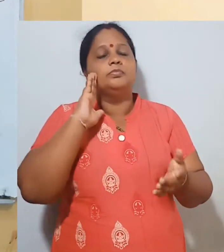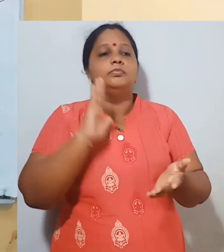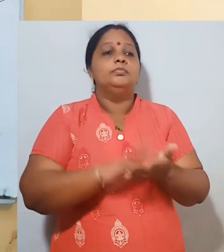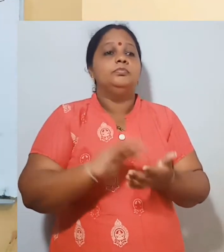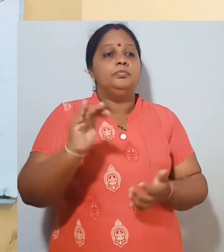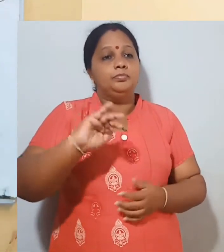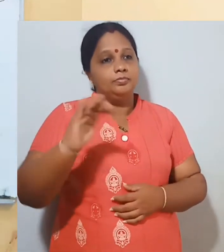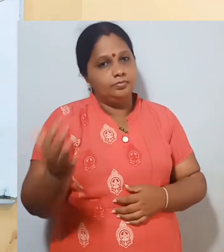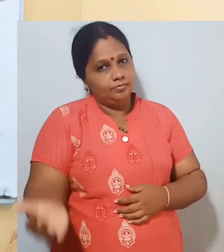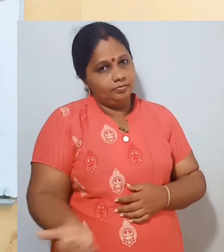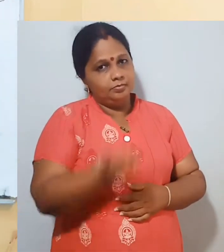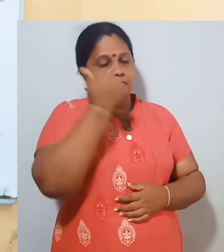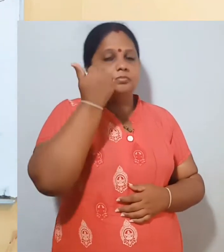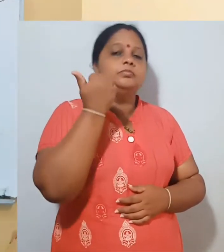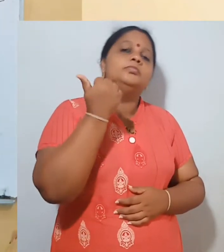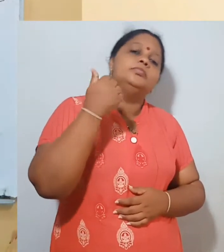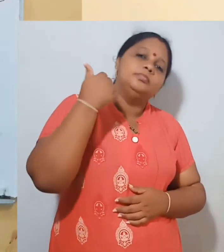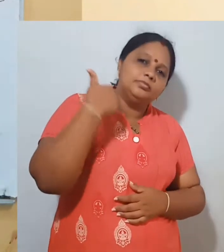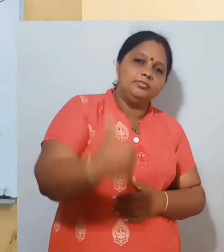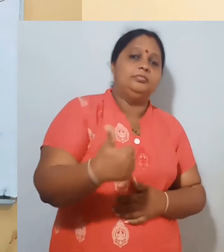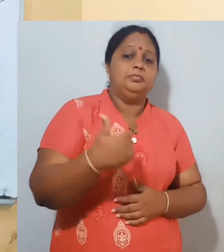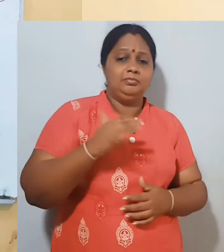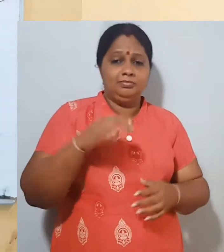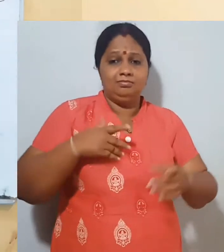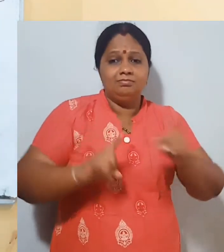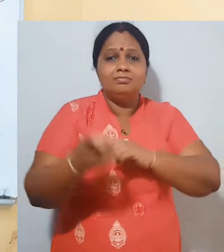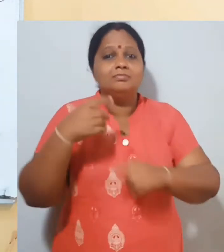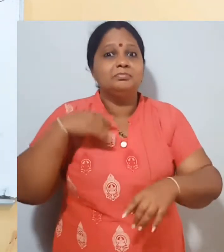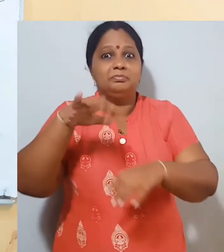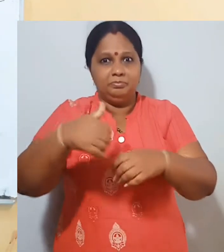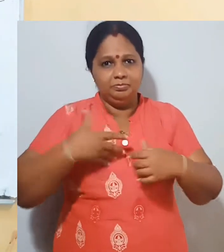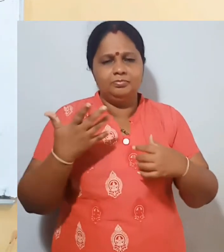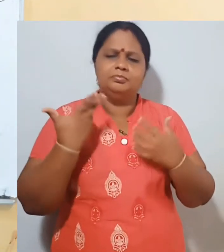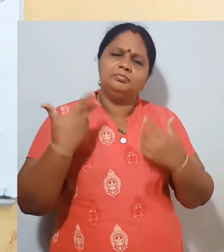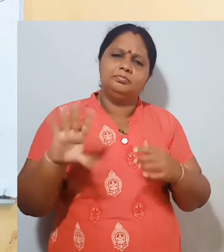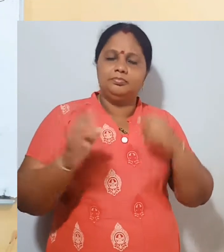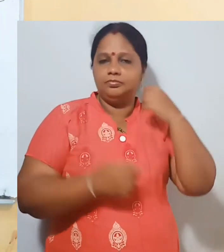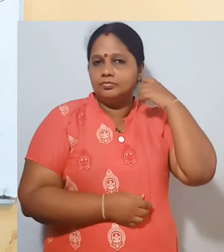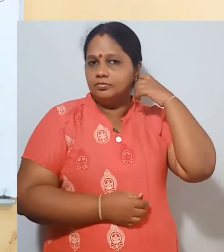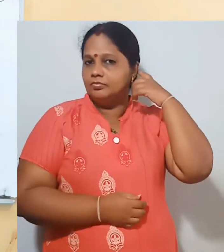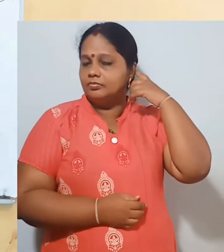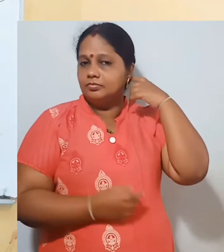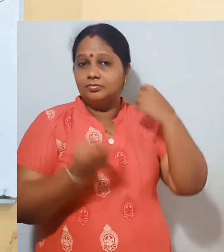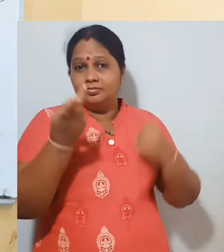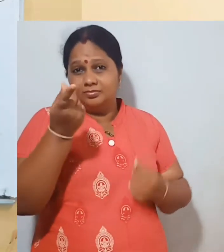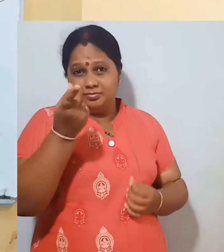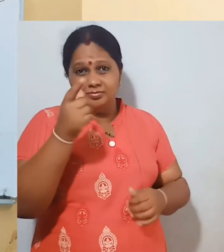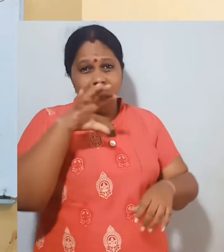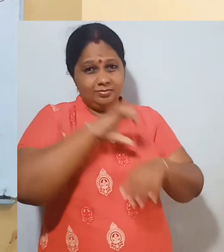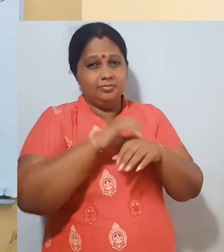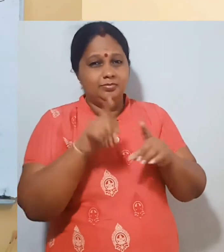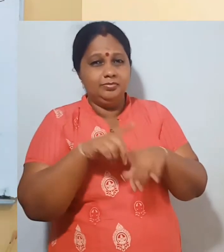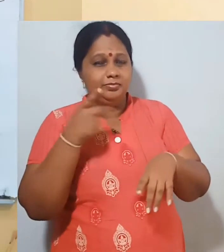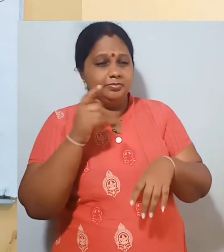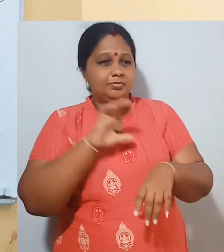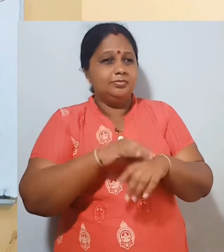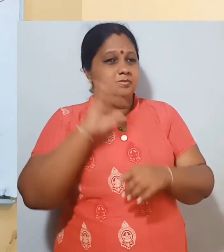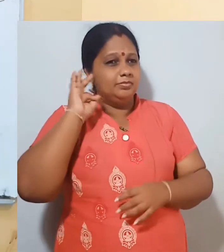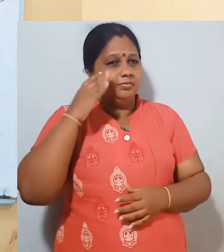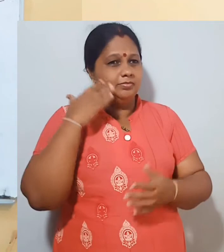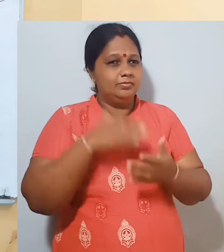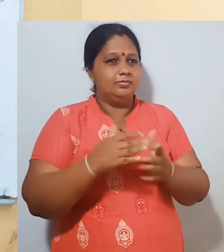போனீங்கன்னா ஈஸியாக இருக்கு. ரைட்? அதே போல நாய்க்கடி, நாய்க்கடியில் ஒரு முக்கியமான